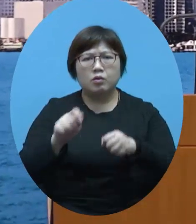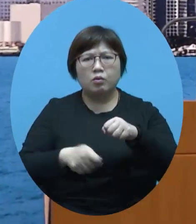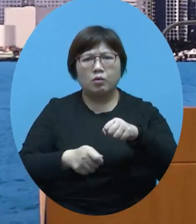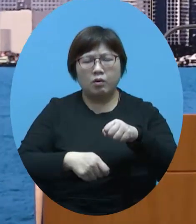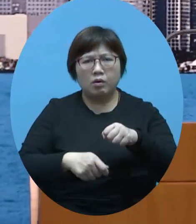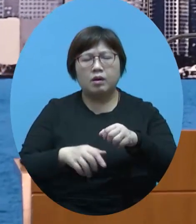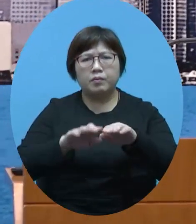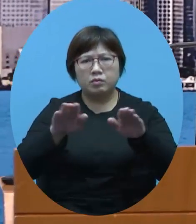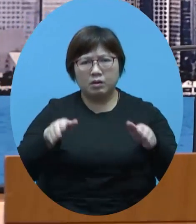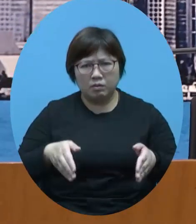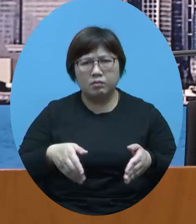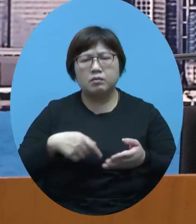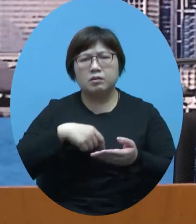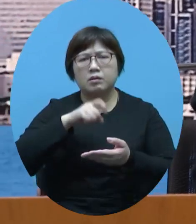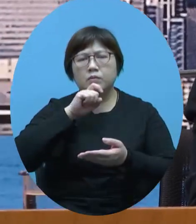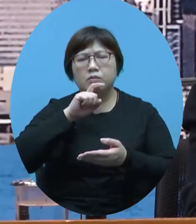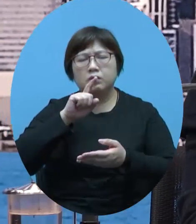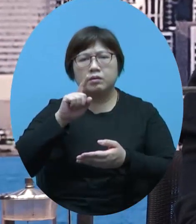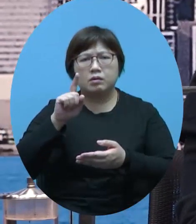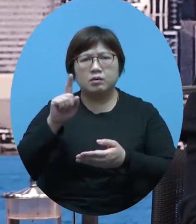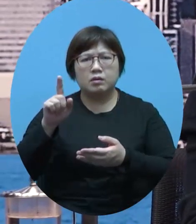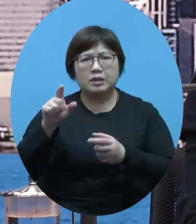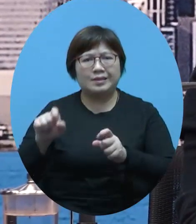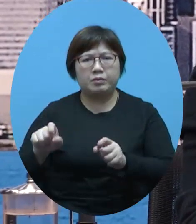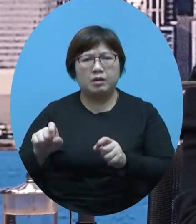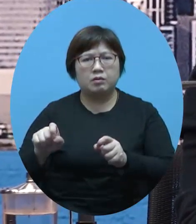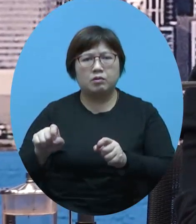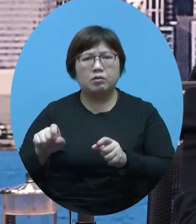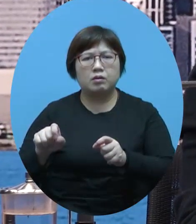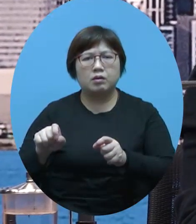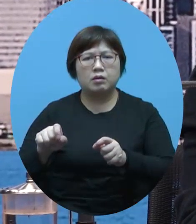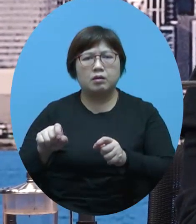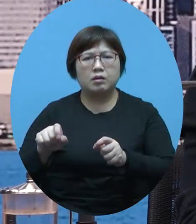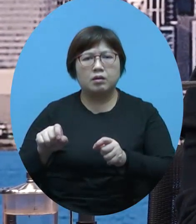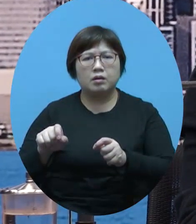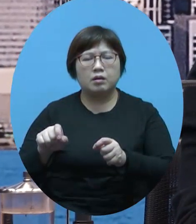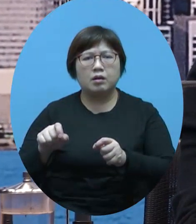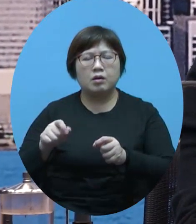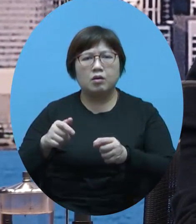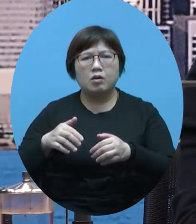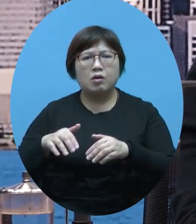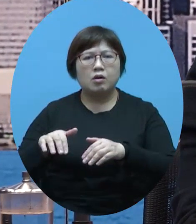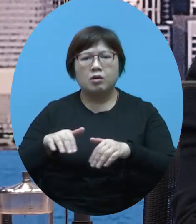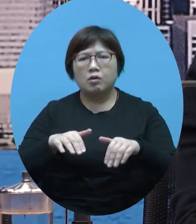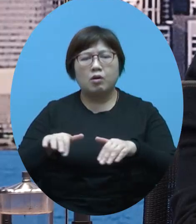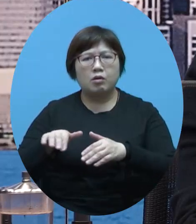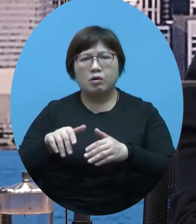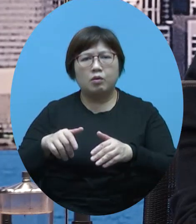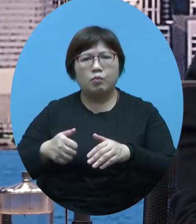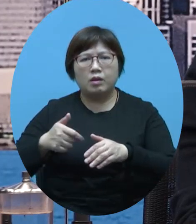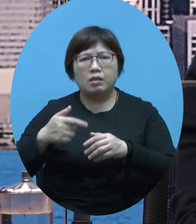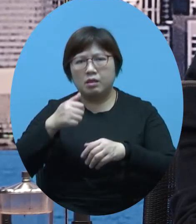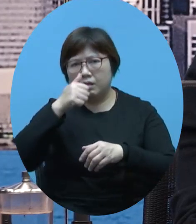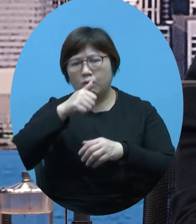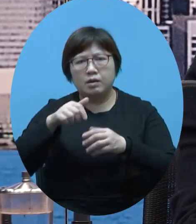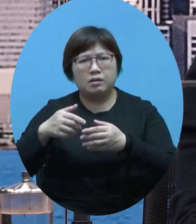個分店啦，咁有位都喺尖沙咀Harbour City 嗰度咯，即係港威嗰度咯，咁另外